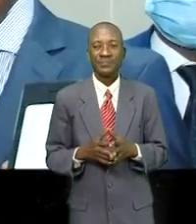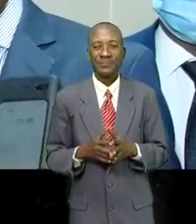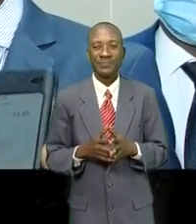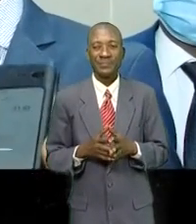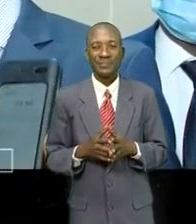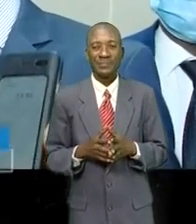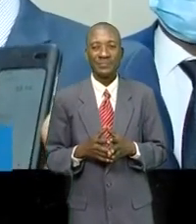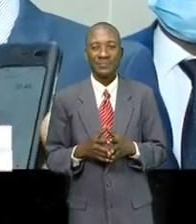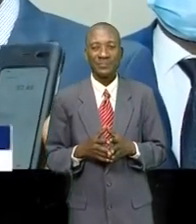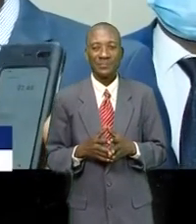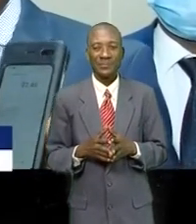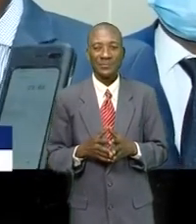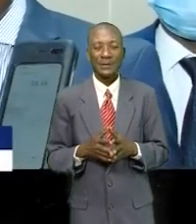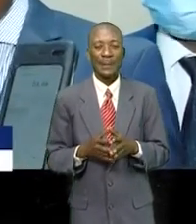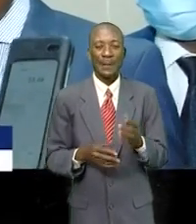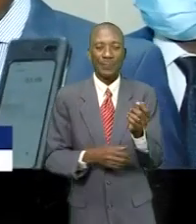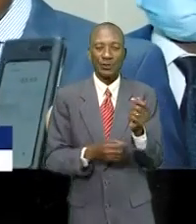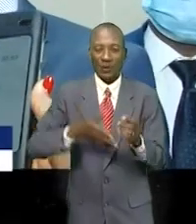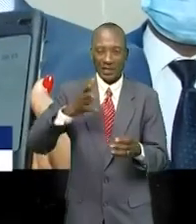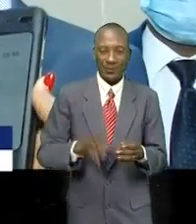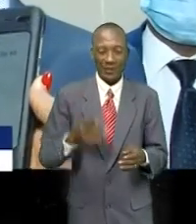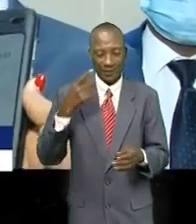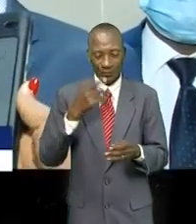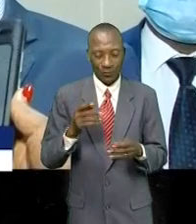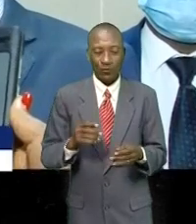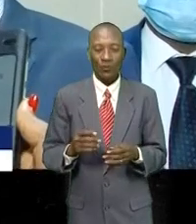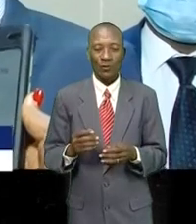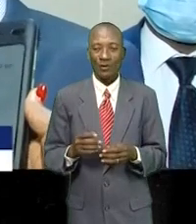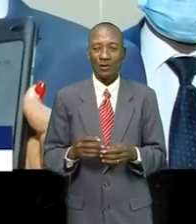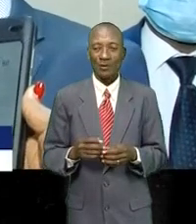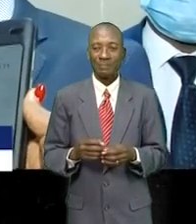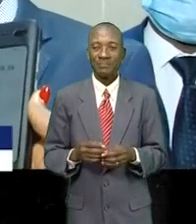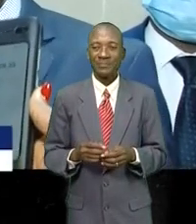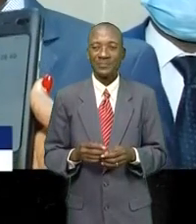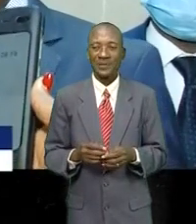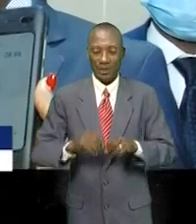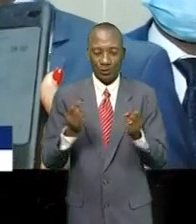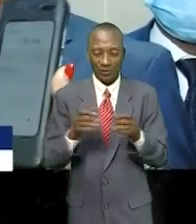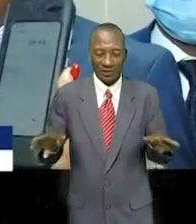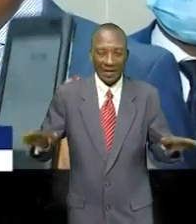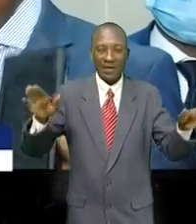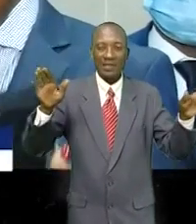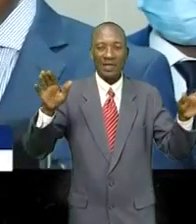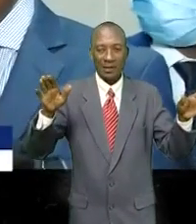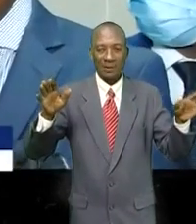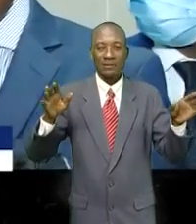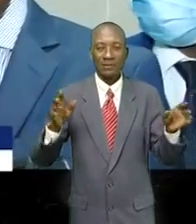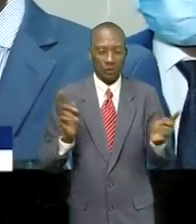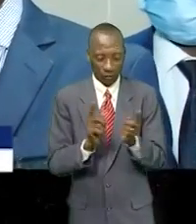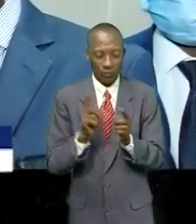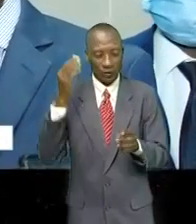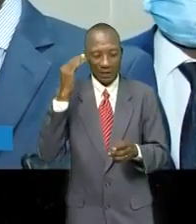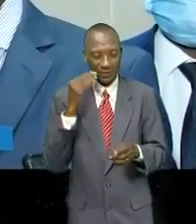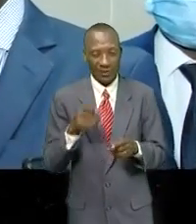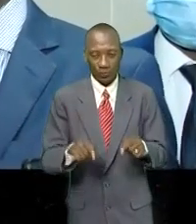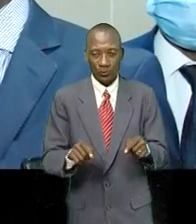experts des transporteurs aériens vont discuter de la proposition qui a été faite. Et le jeudi, dans